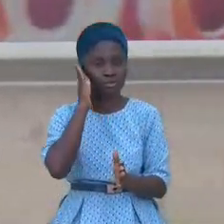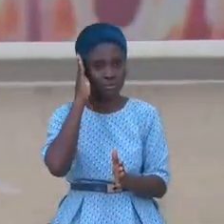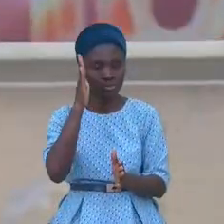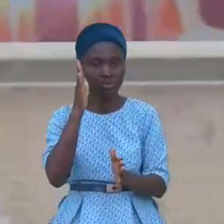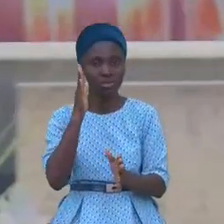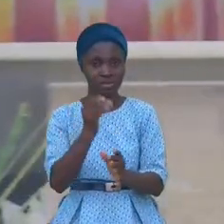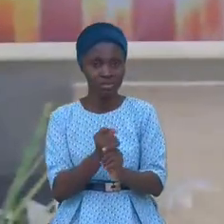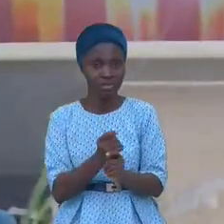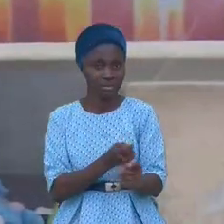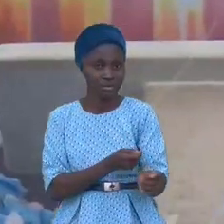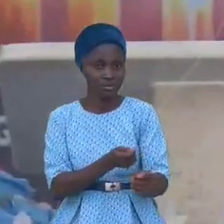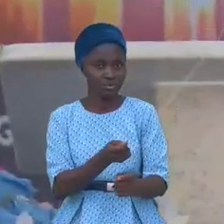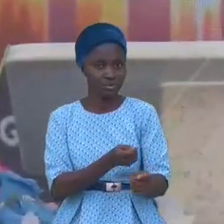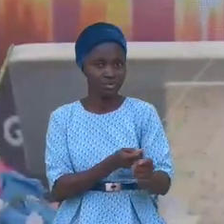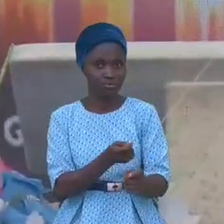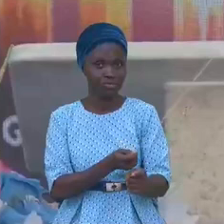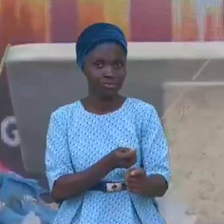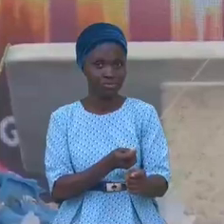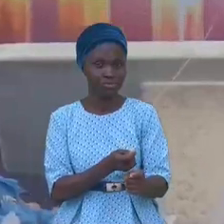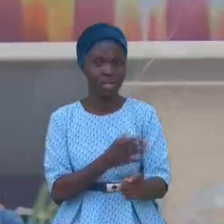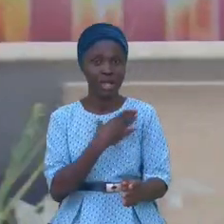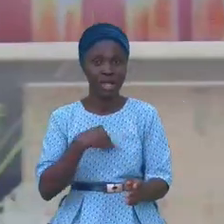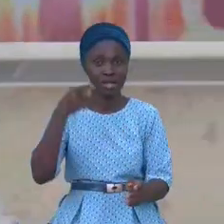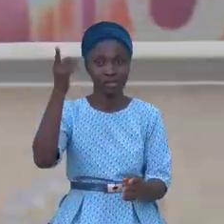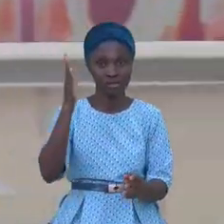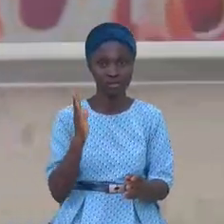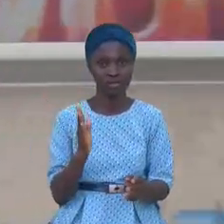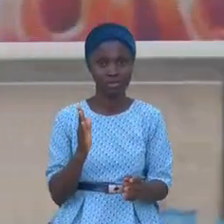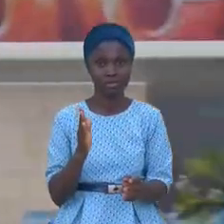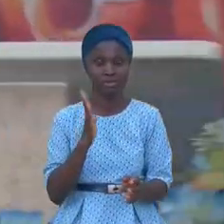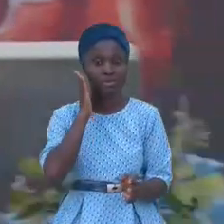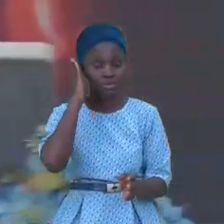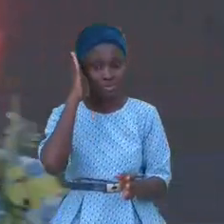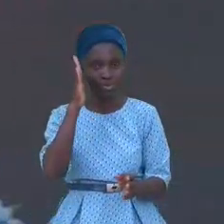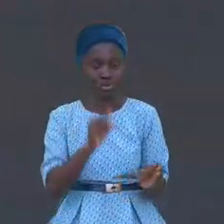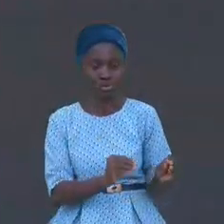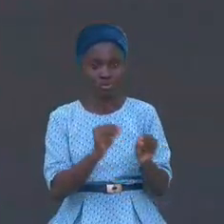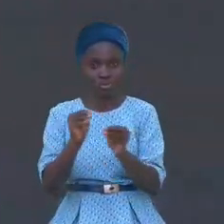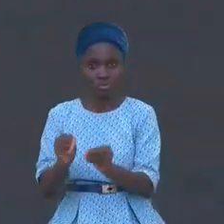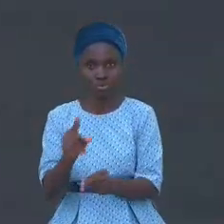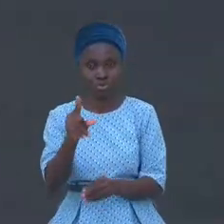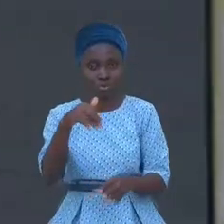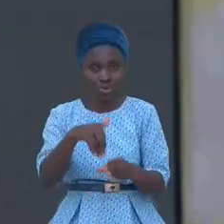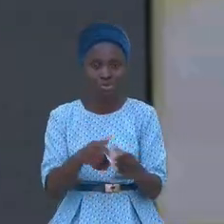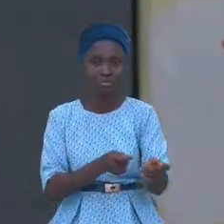le contrôle. Et Dieu te mettra au contrôle.